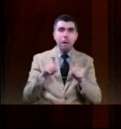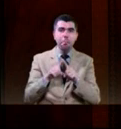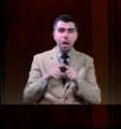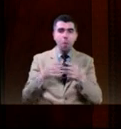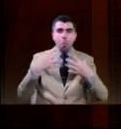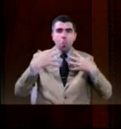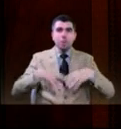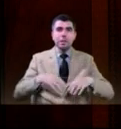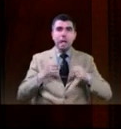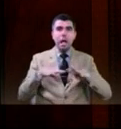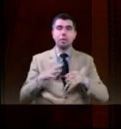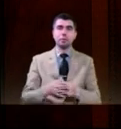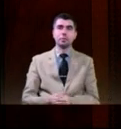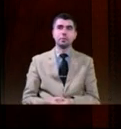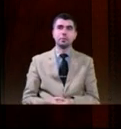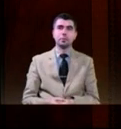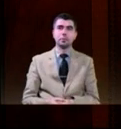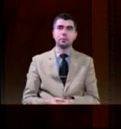بالغيس.